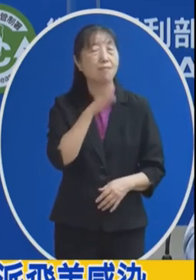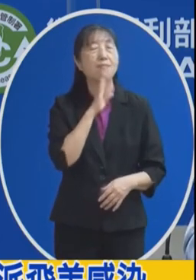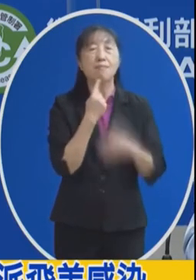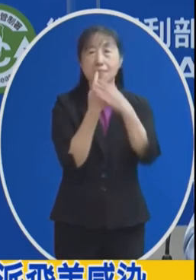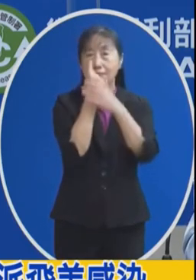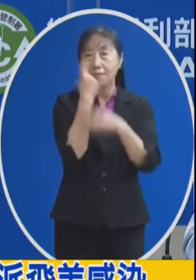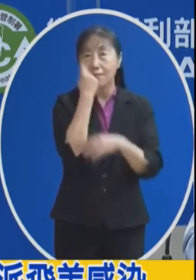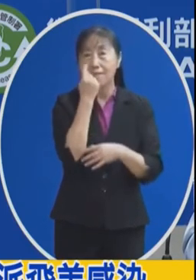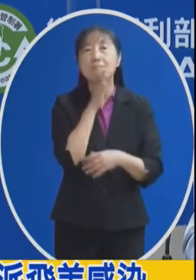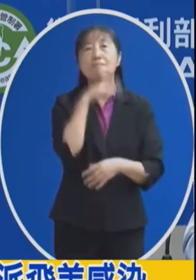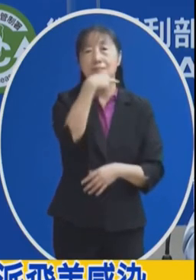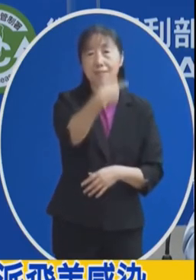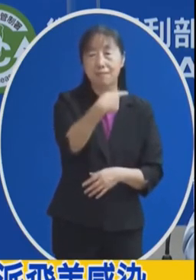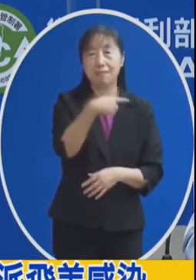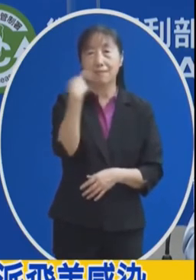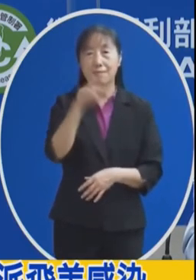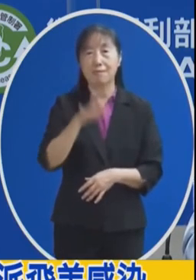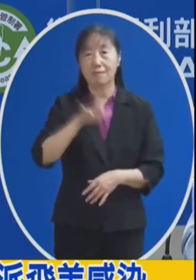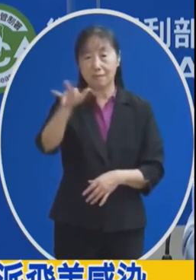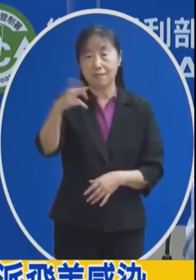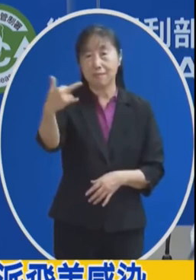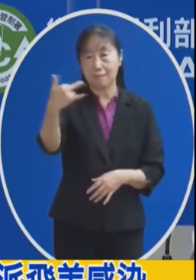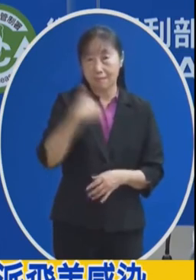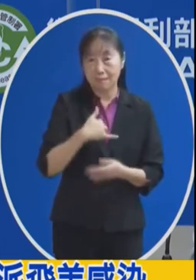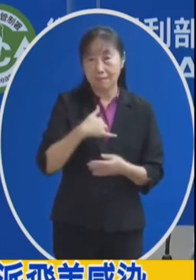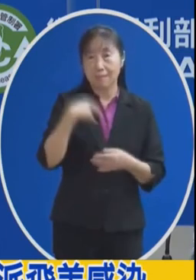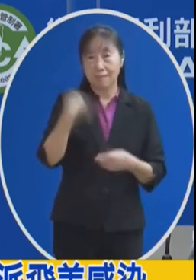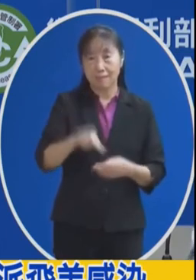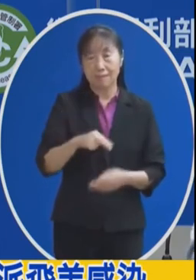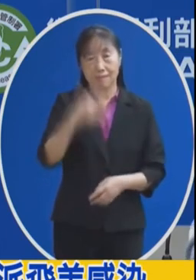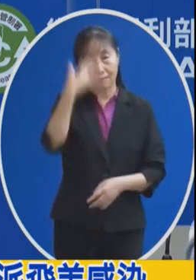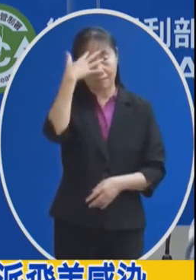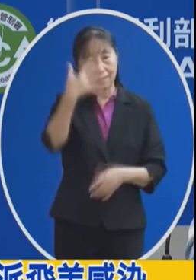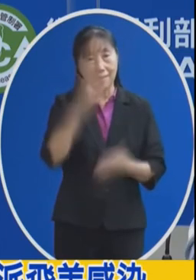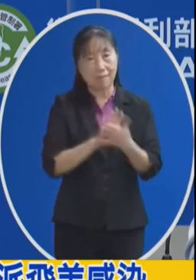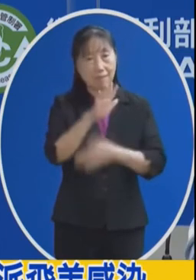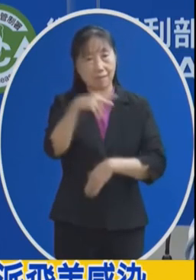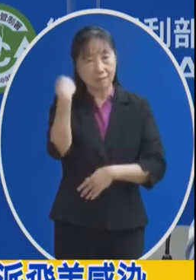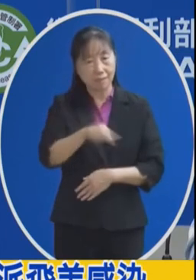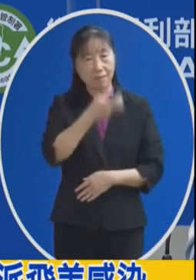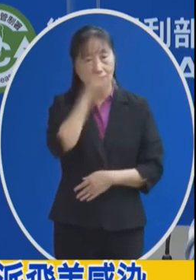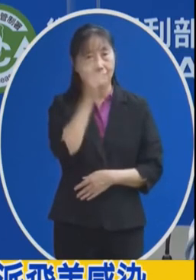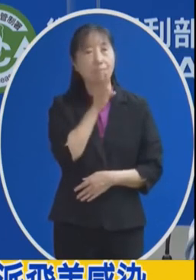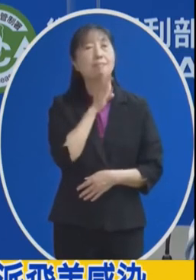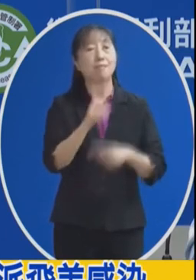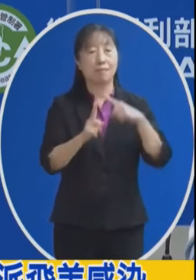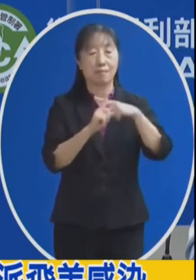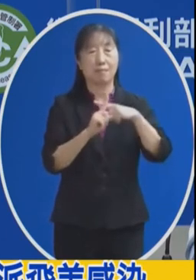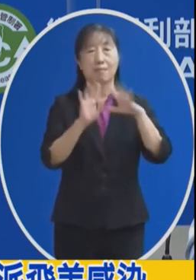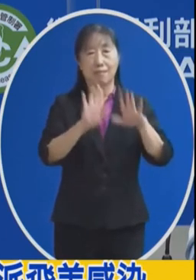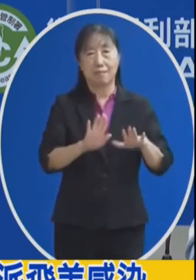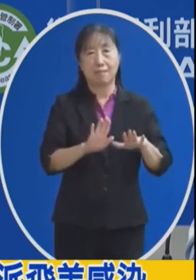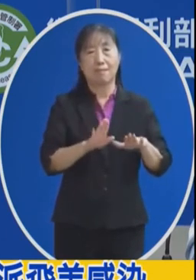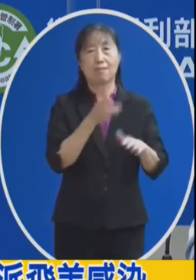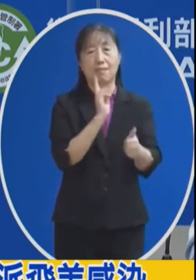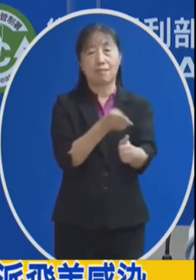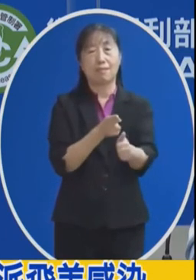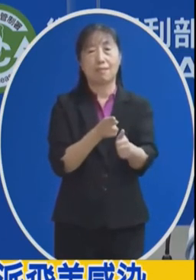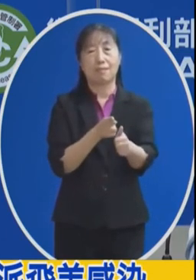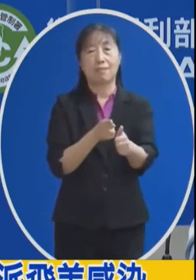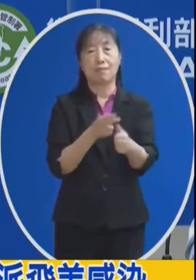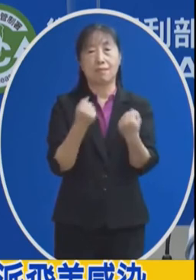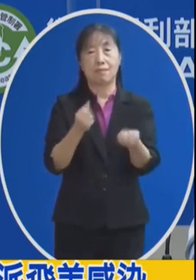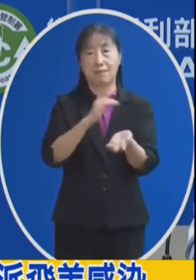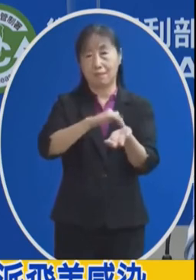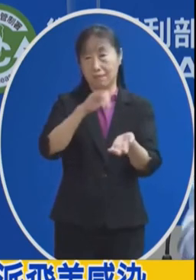筛是阴性，然后派飞，那回来在第五天之后验出是阳性，那现在已经在居隔、在